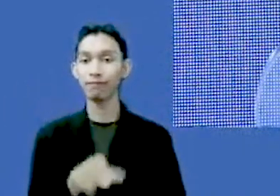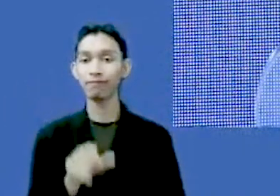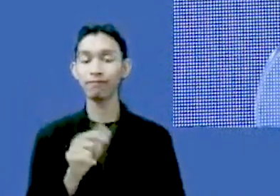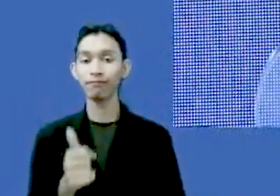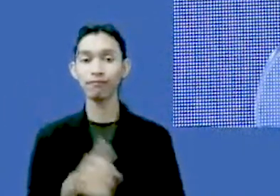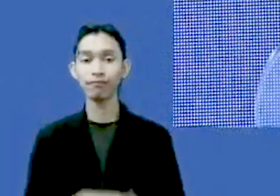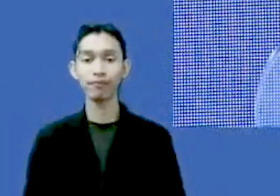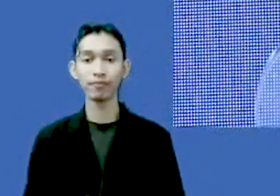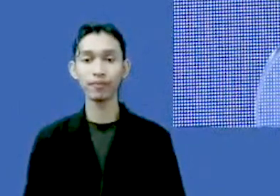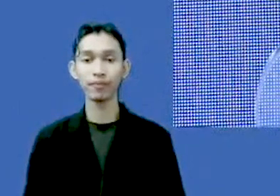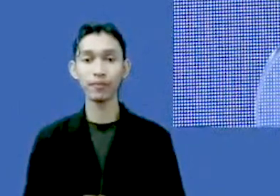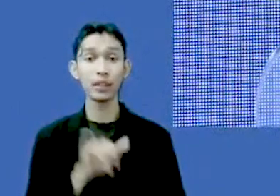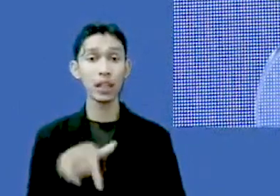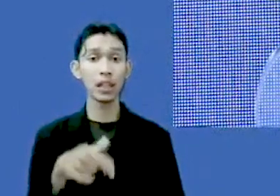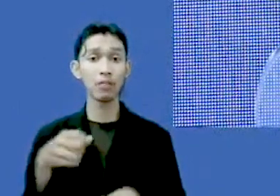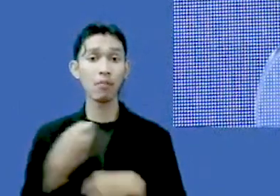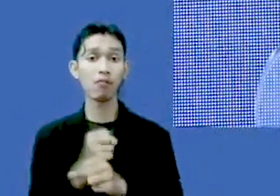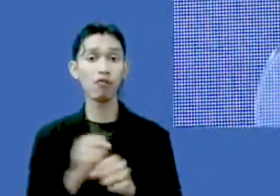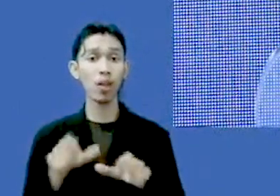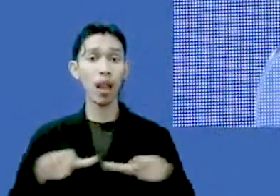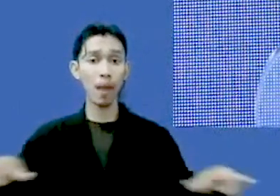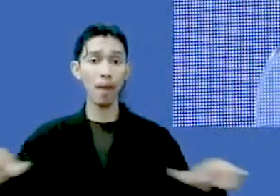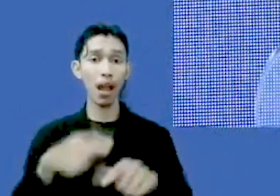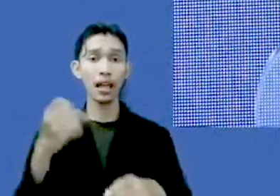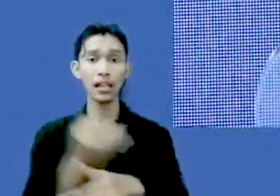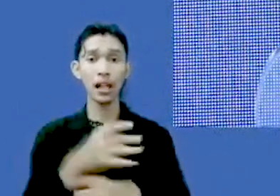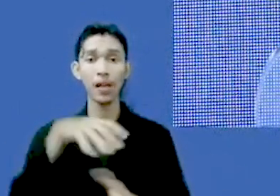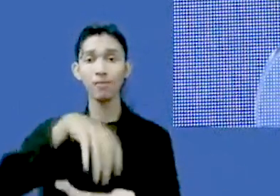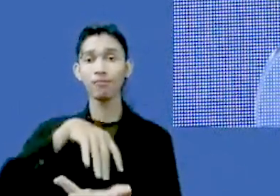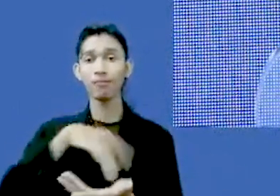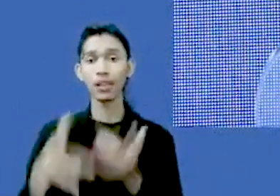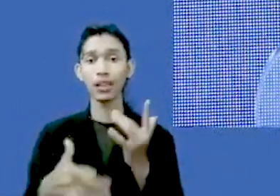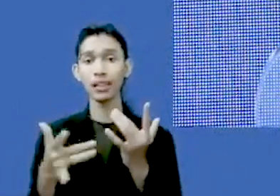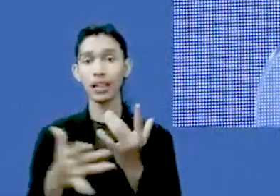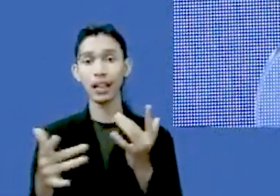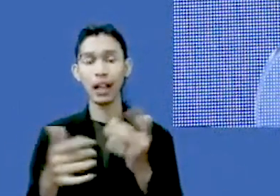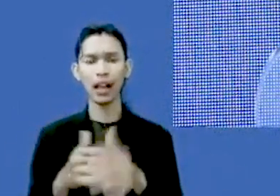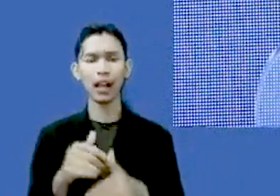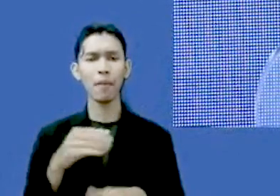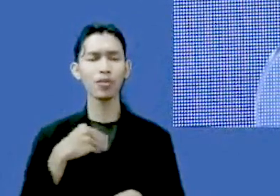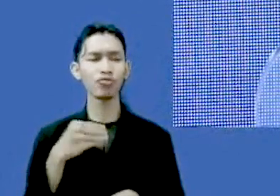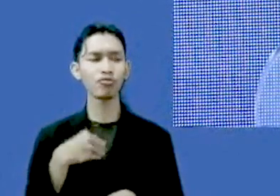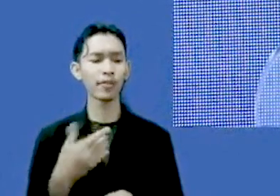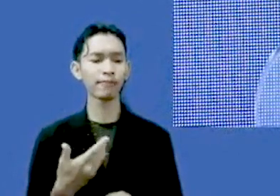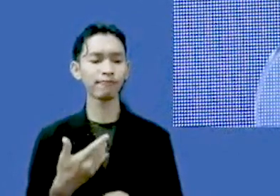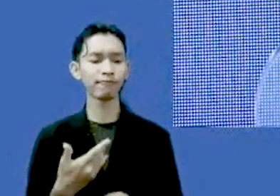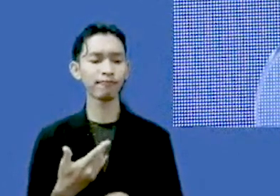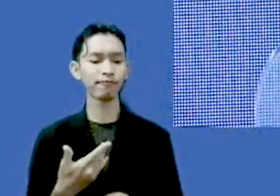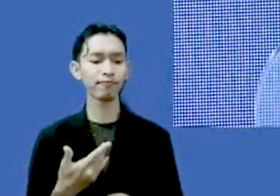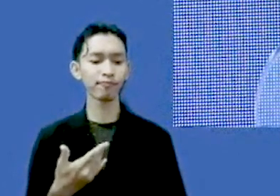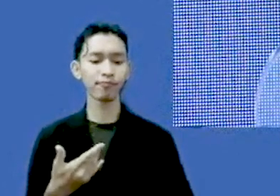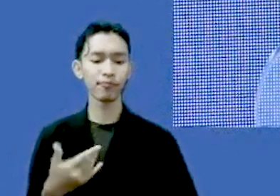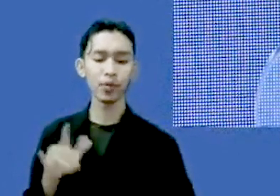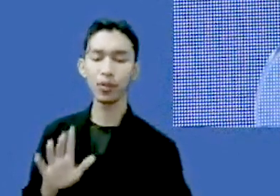penciptaan lapangan kerja di ruang digital dan penciptaan ruang terjadi ranah digital itu